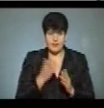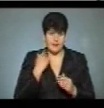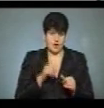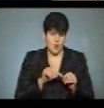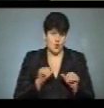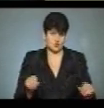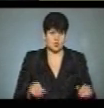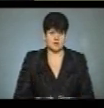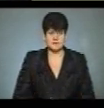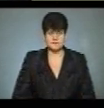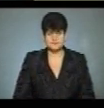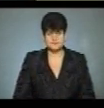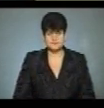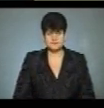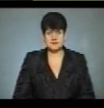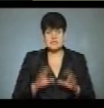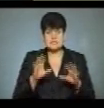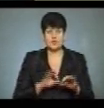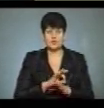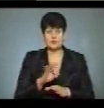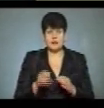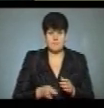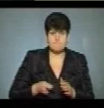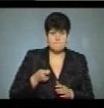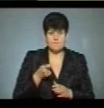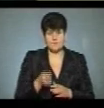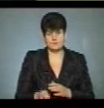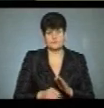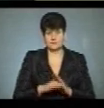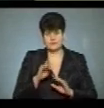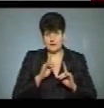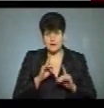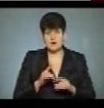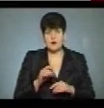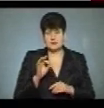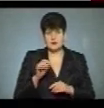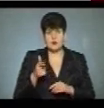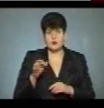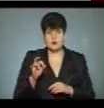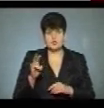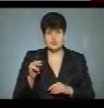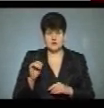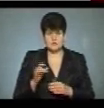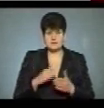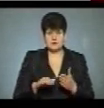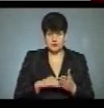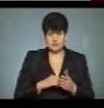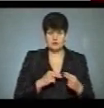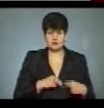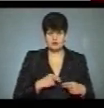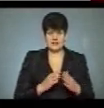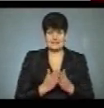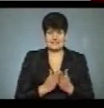розходитися. Законопроєкт про працю подав до парламенту прем'єр Олексій Гончарук. Документ, зокрема, скасовує паперові трудові